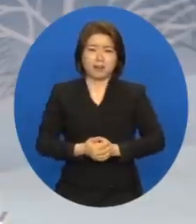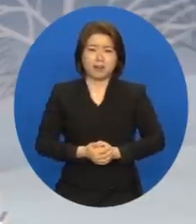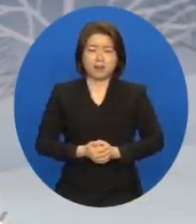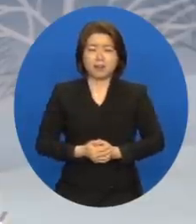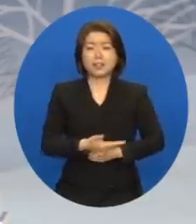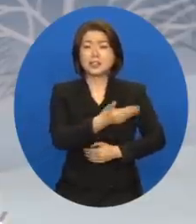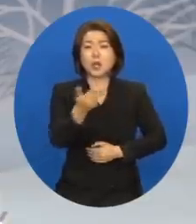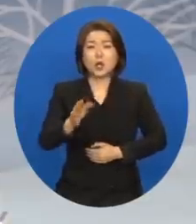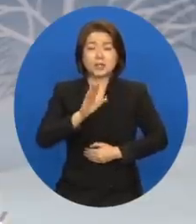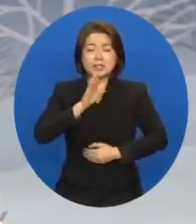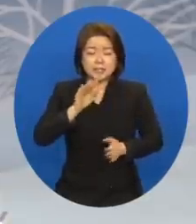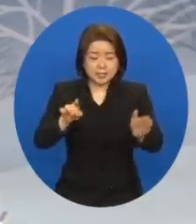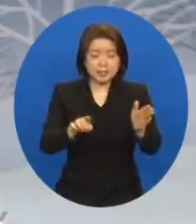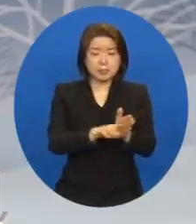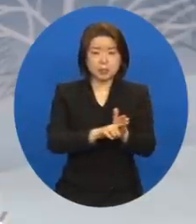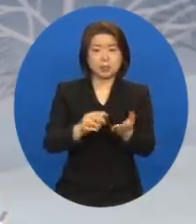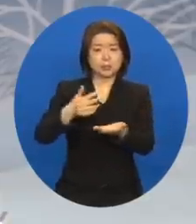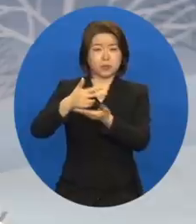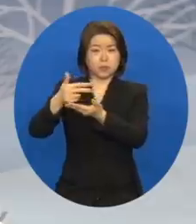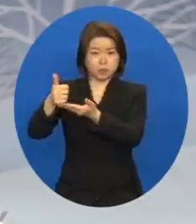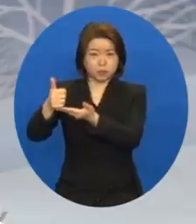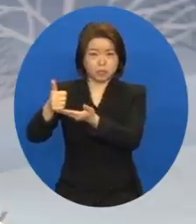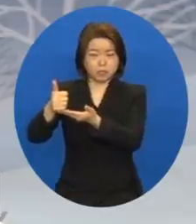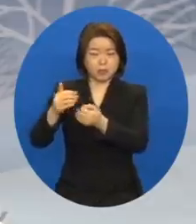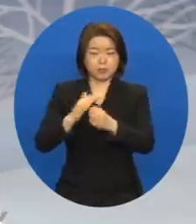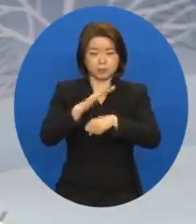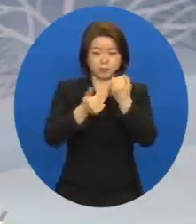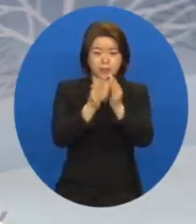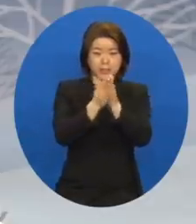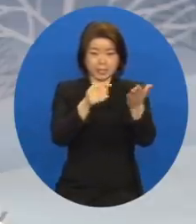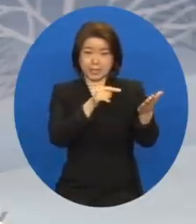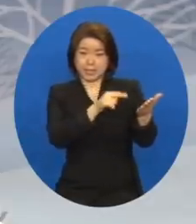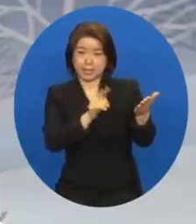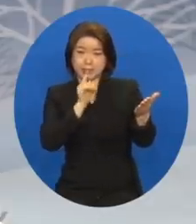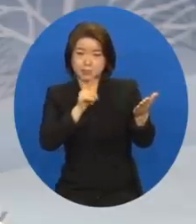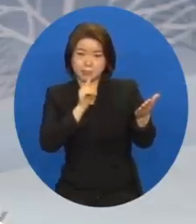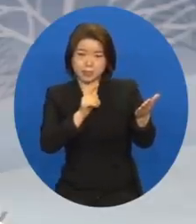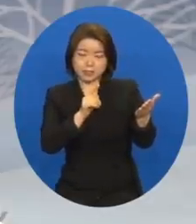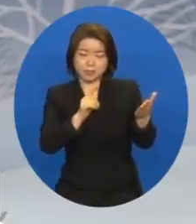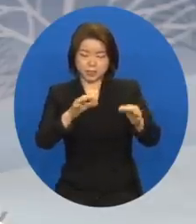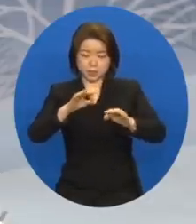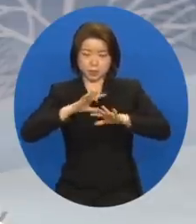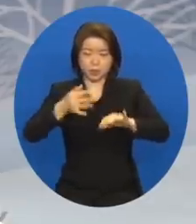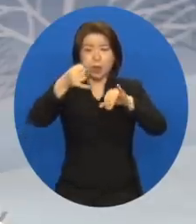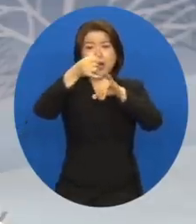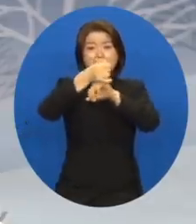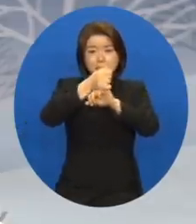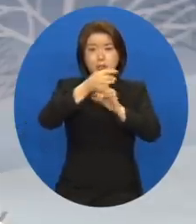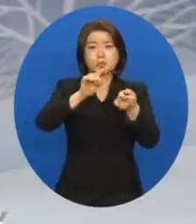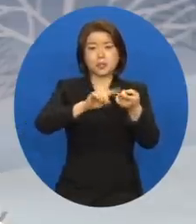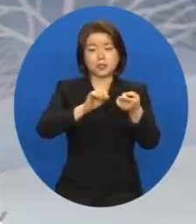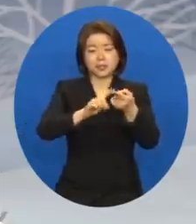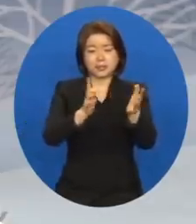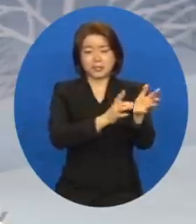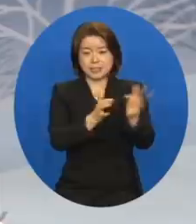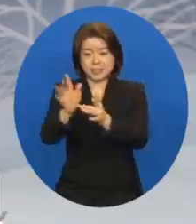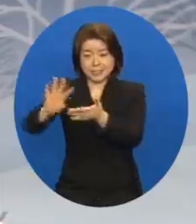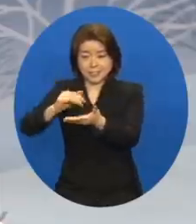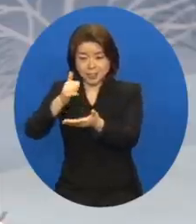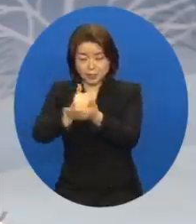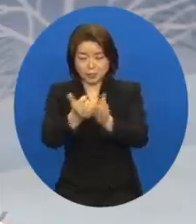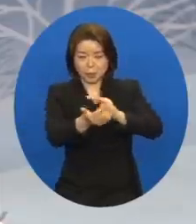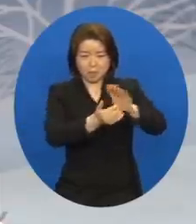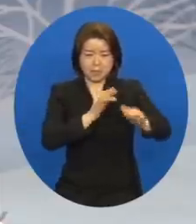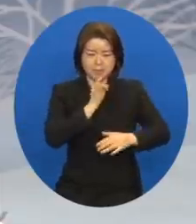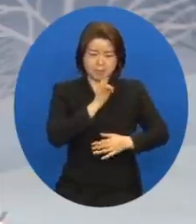여러분이 정말 믿고 주님께서 성경에 말씀하신 그 놀라운 약속들을, 예수 그리스도에 대한